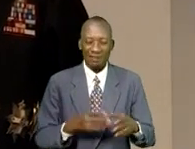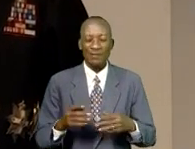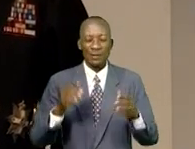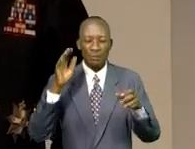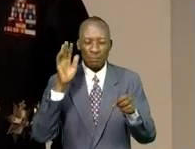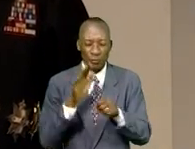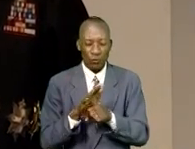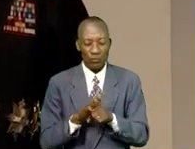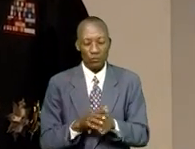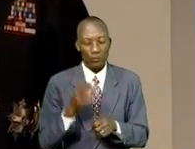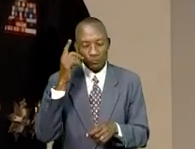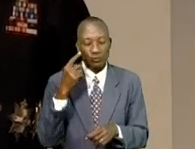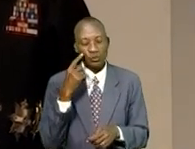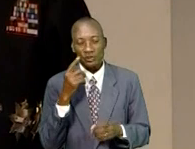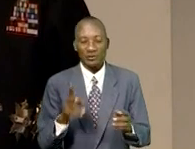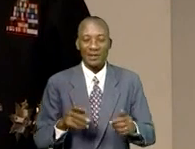Award